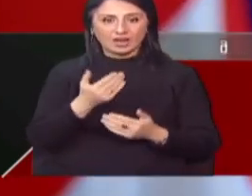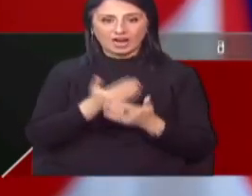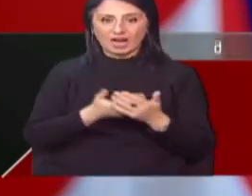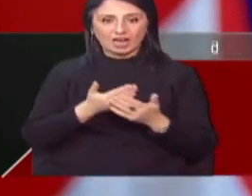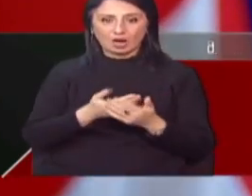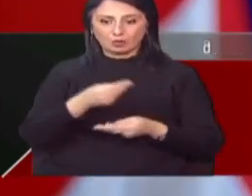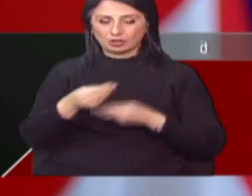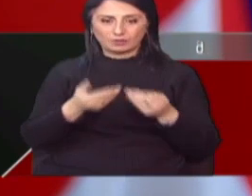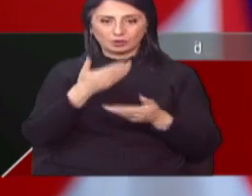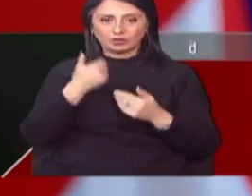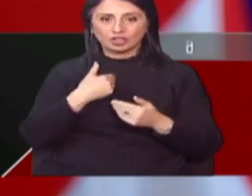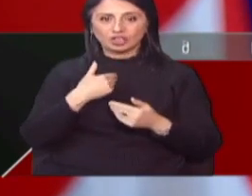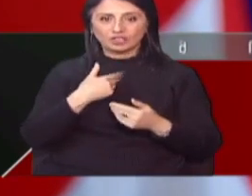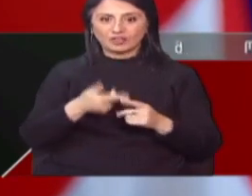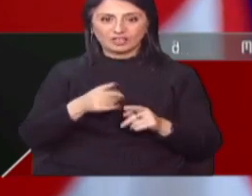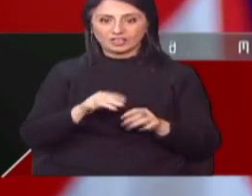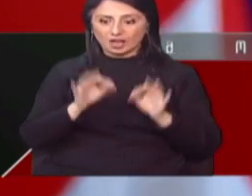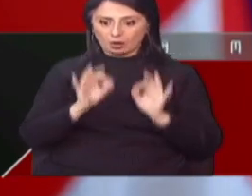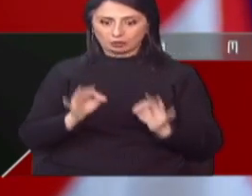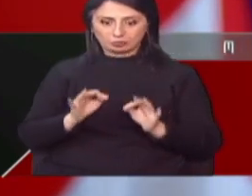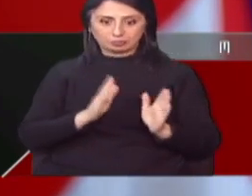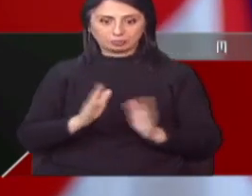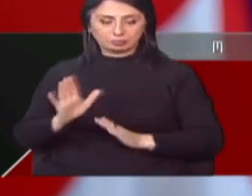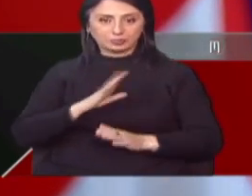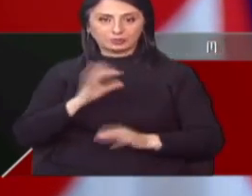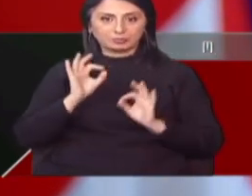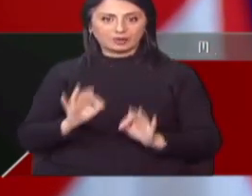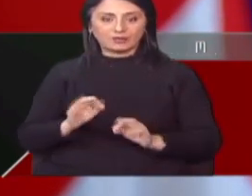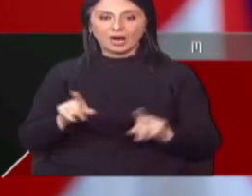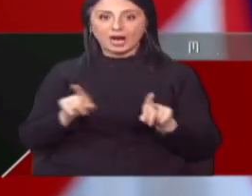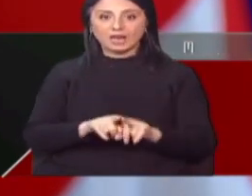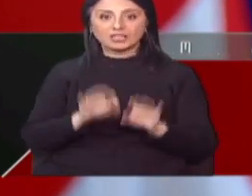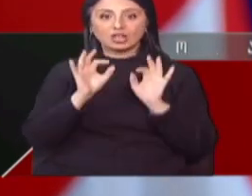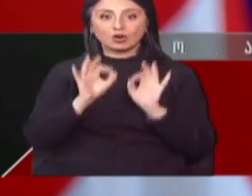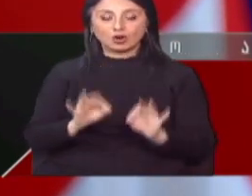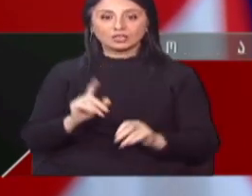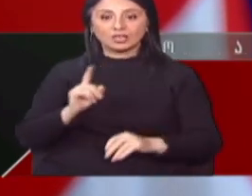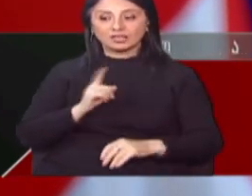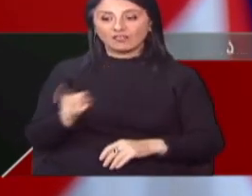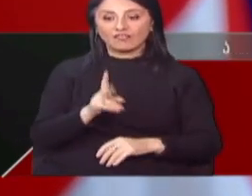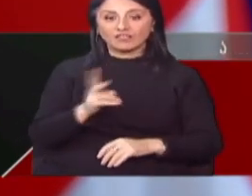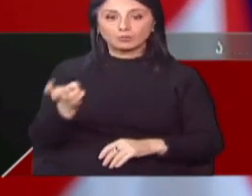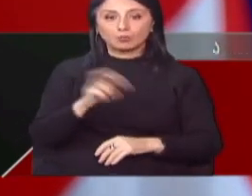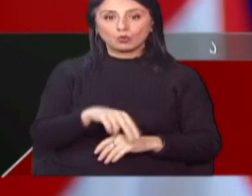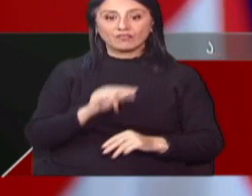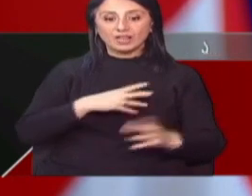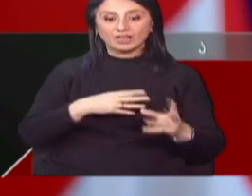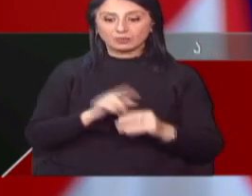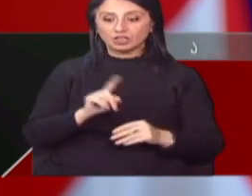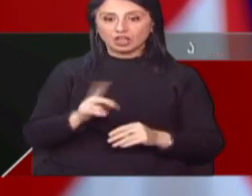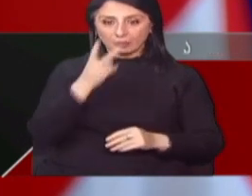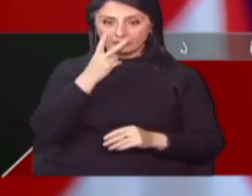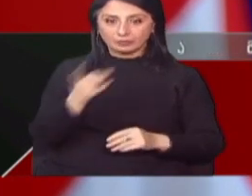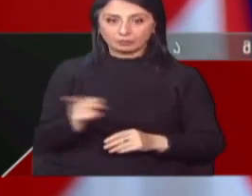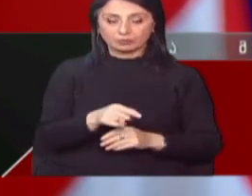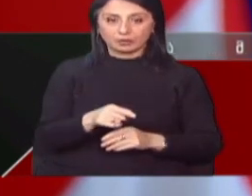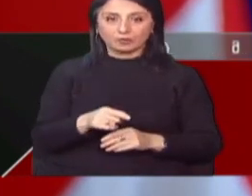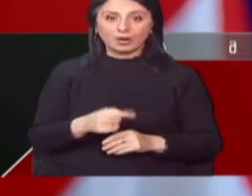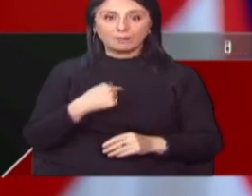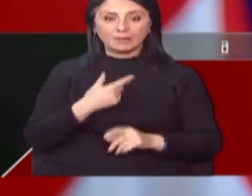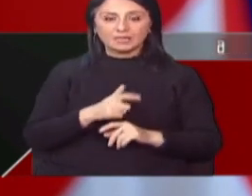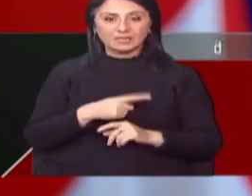არის გაცემული, იმიტომ რომ ჩვენს უკონსტრუქციულად ვიქცეოდით. Ხო და ასევე კონსტრუქციულად ავალოდებით ვინ მოვა სათანამშრომლო რამეზე. Მაგრამ